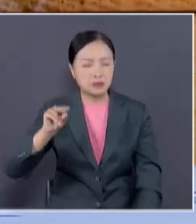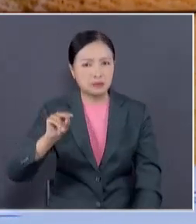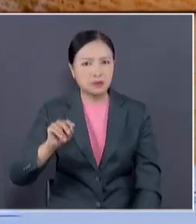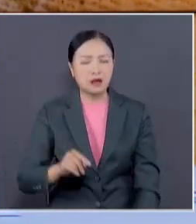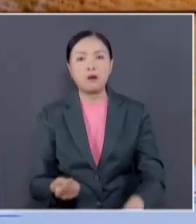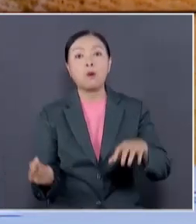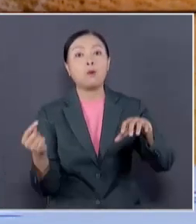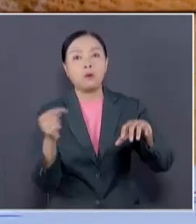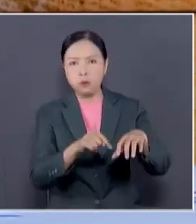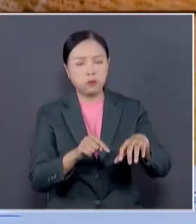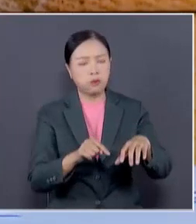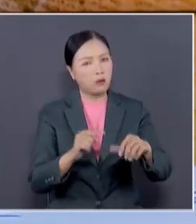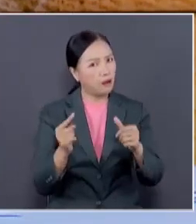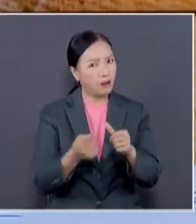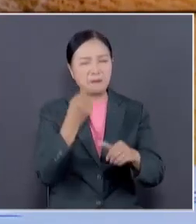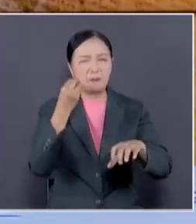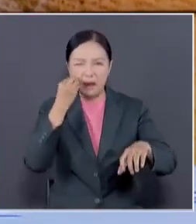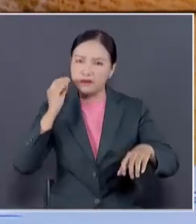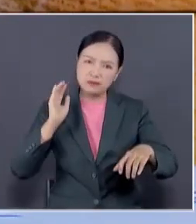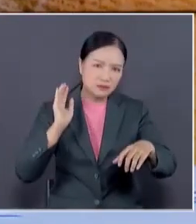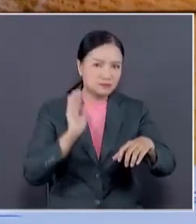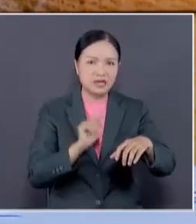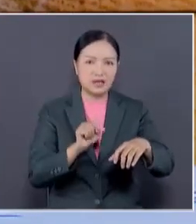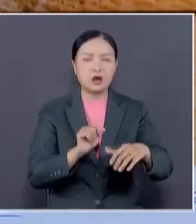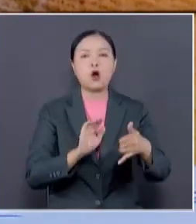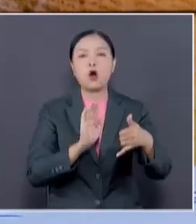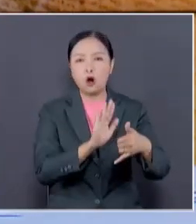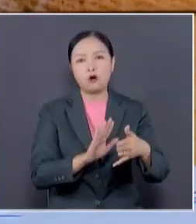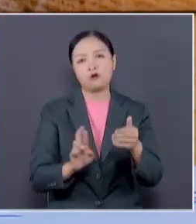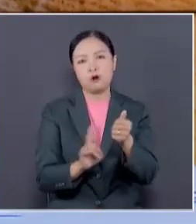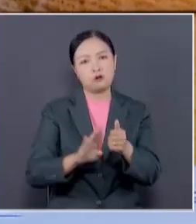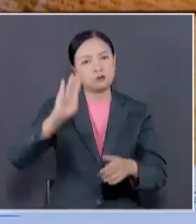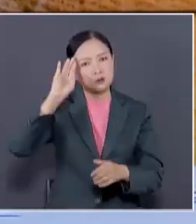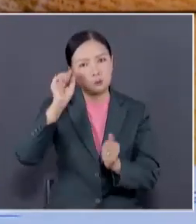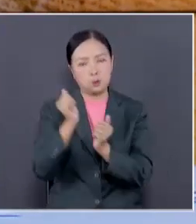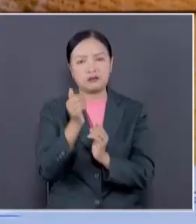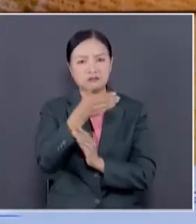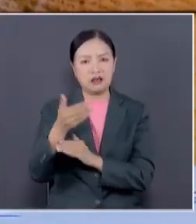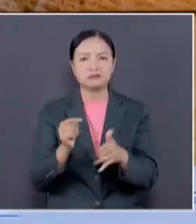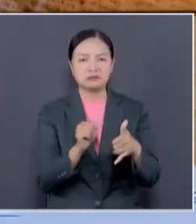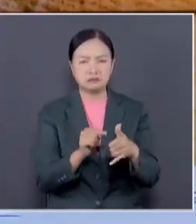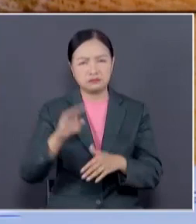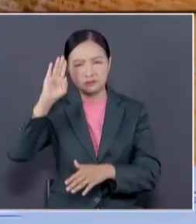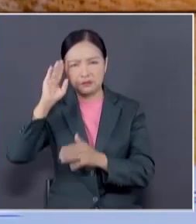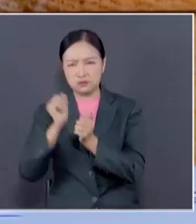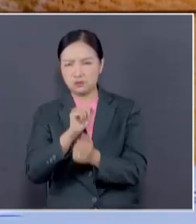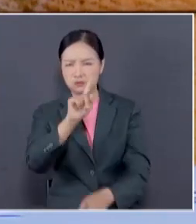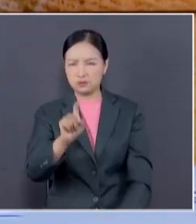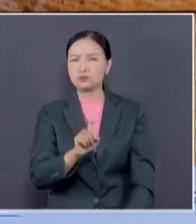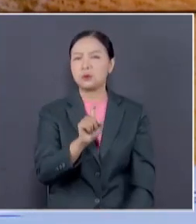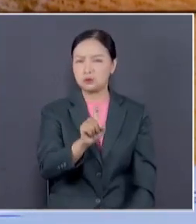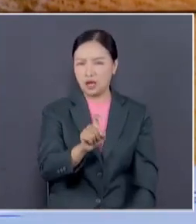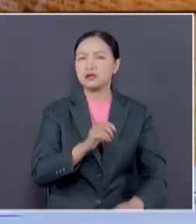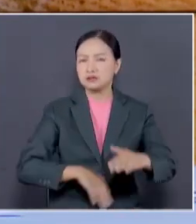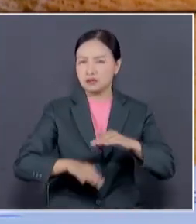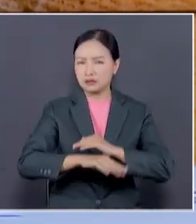ไปที่อื่นๆเลยฮะเอาบ้านบิ๊กโจ๊กเลยที่ซอยวิภาวดี60เนี่ยเพราะตำรวจสงสัยว่าน่าจะมีหลักฐานบ